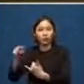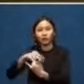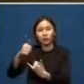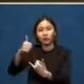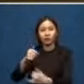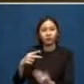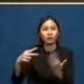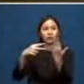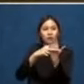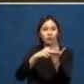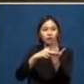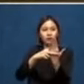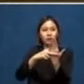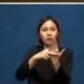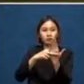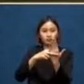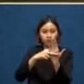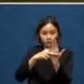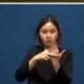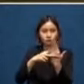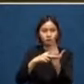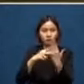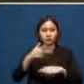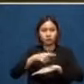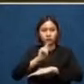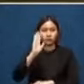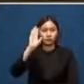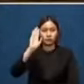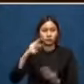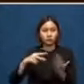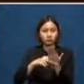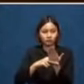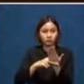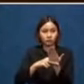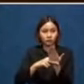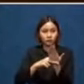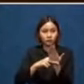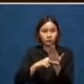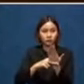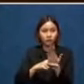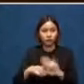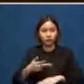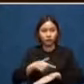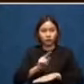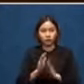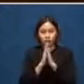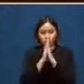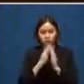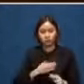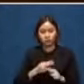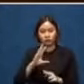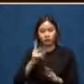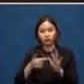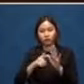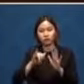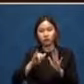งครับท่านประธานครับขอประท้วงครับ ครับเชิญครับ กราบเรียนท่านประธานที่เคารพครับกับผมชัยวัฒนา